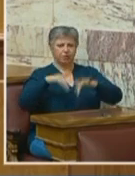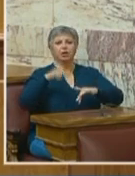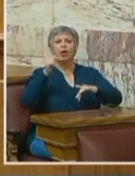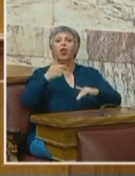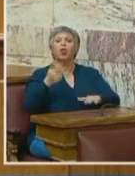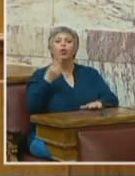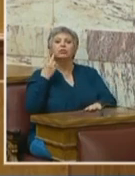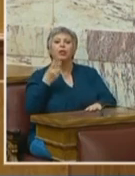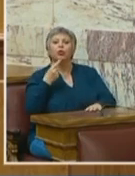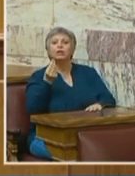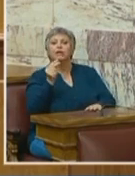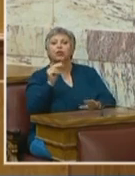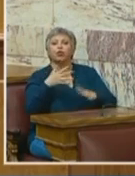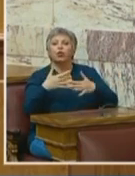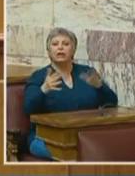Κυρίες και κύριοι συνάδελφοι,